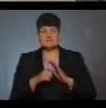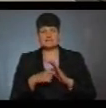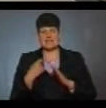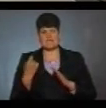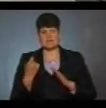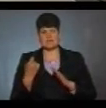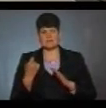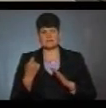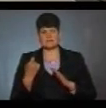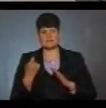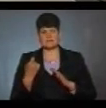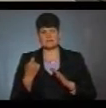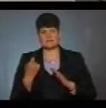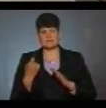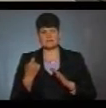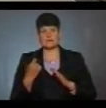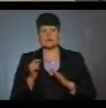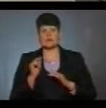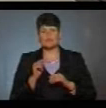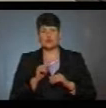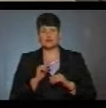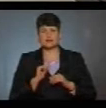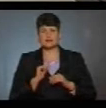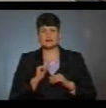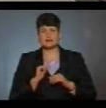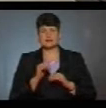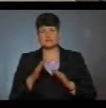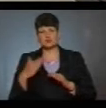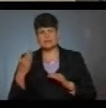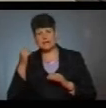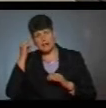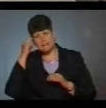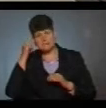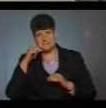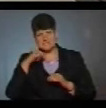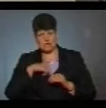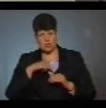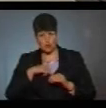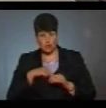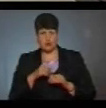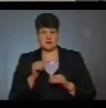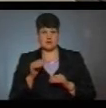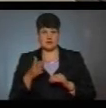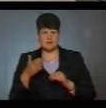скажімо, вона з точки психології навіть уже, а не